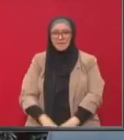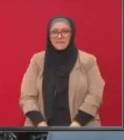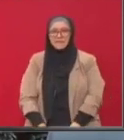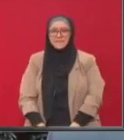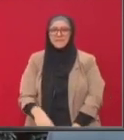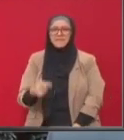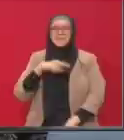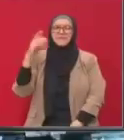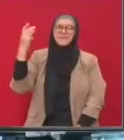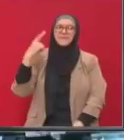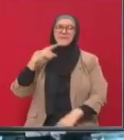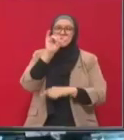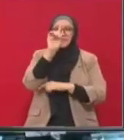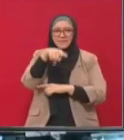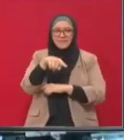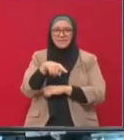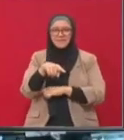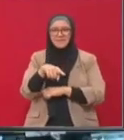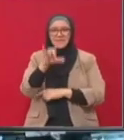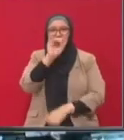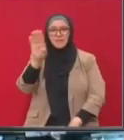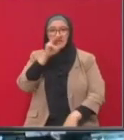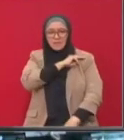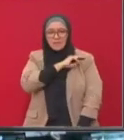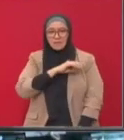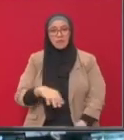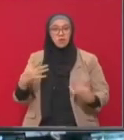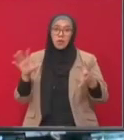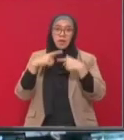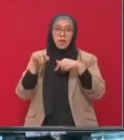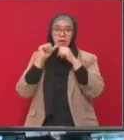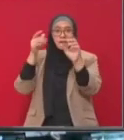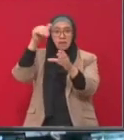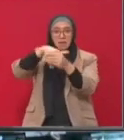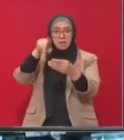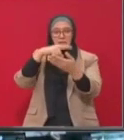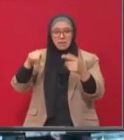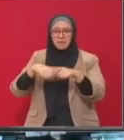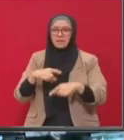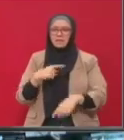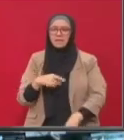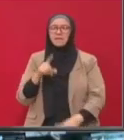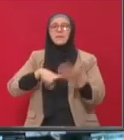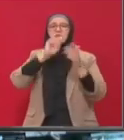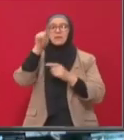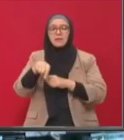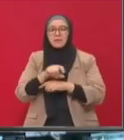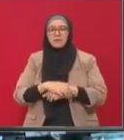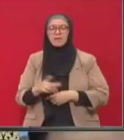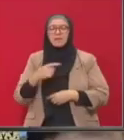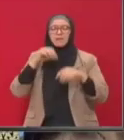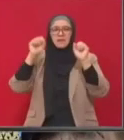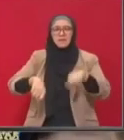ya mau mandi dah istihar apa salahnya cobalah sedap